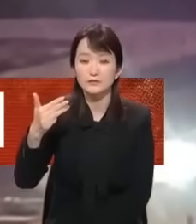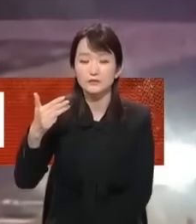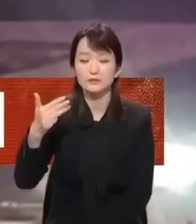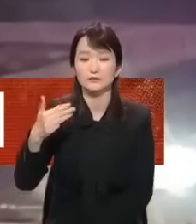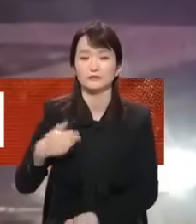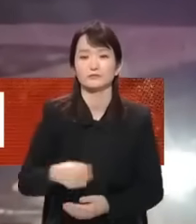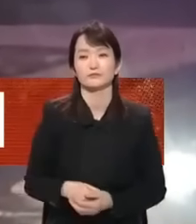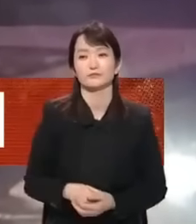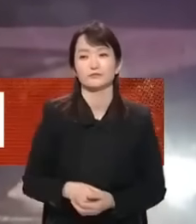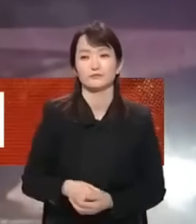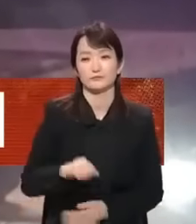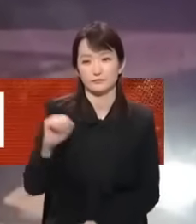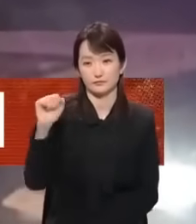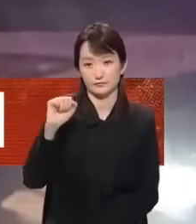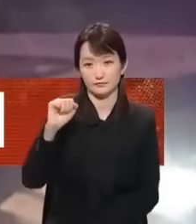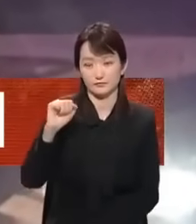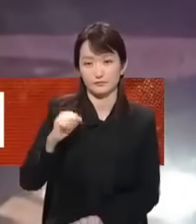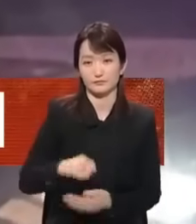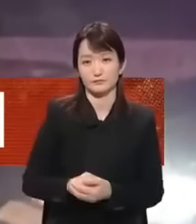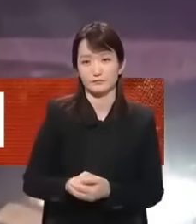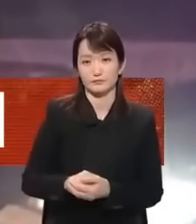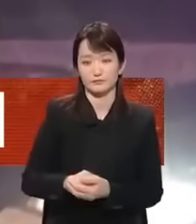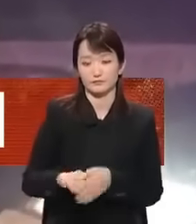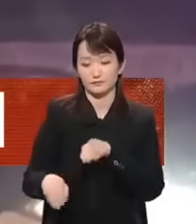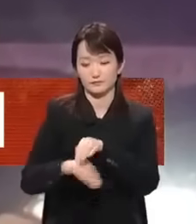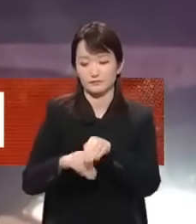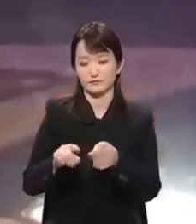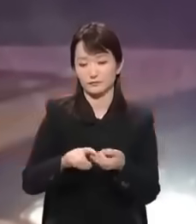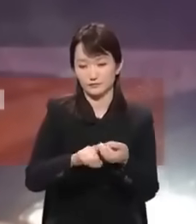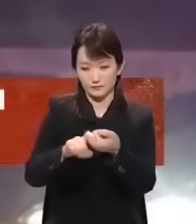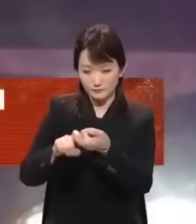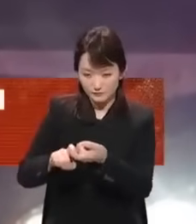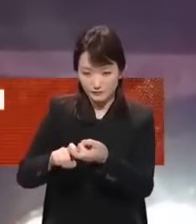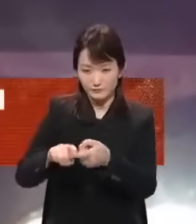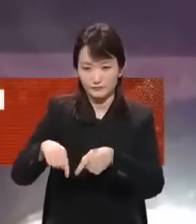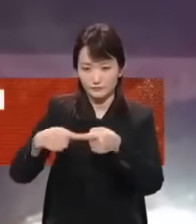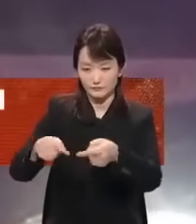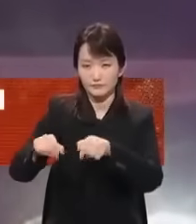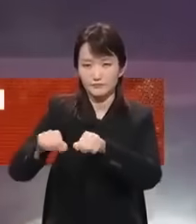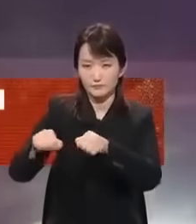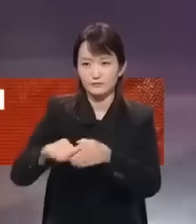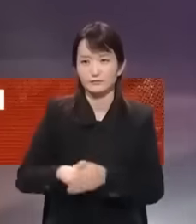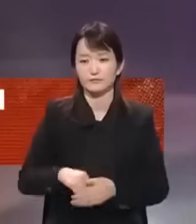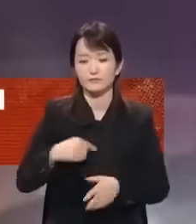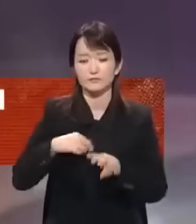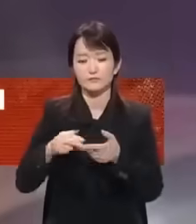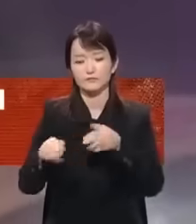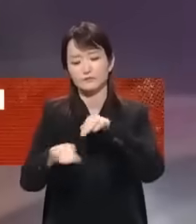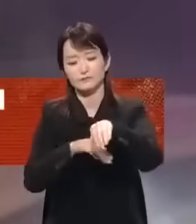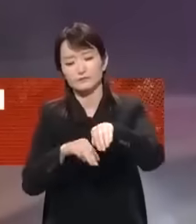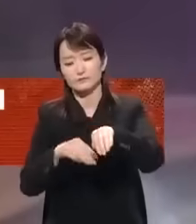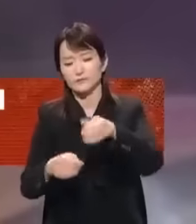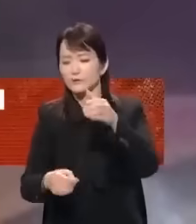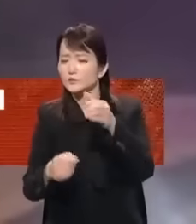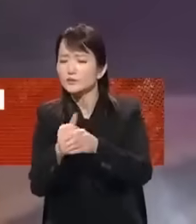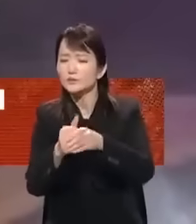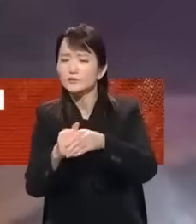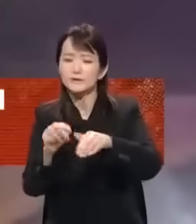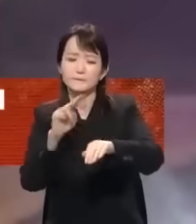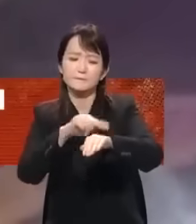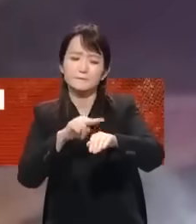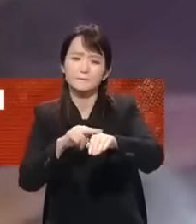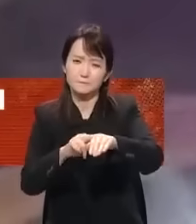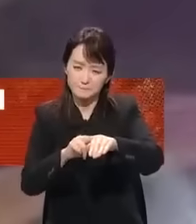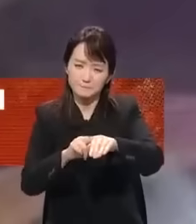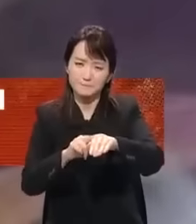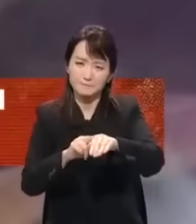했습니다 저 운전자가 자동차 동호회에서 활동을 하는데 본인 차량에 아주 기괴한 문구들의 스티커를 도착한다고 설명을 했고요